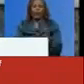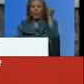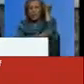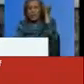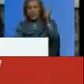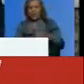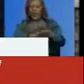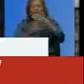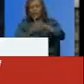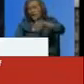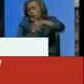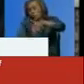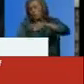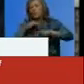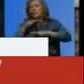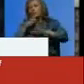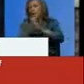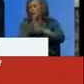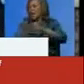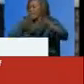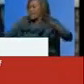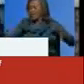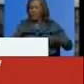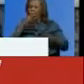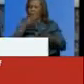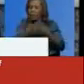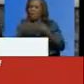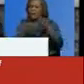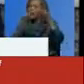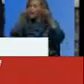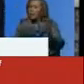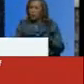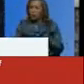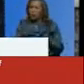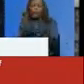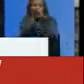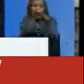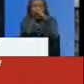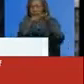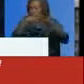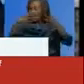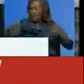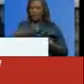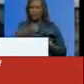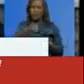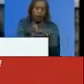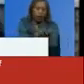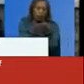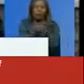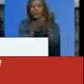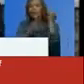የተደራጀ የሙስናና ብልሹ አሰራር መስፋፋት፣ የመልካም አስተዳደር እጦት ተደማምረው ሰፊና ውስብስብ